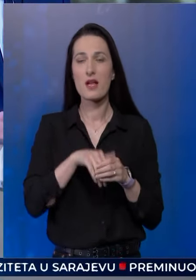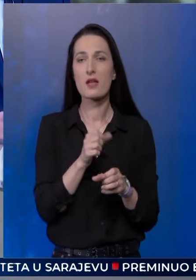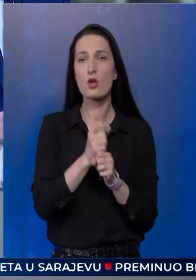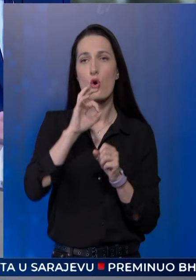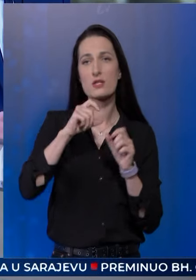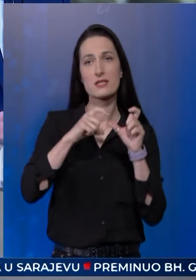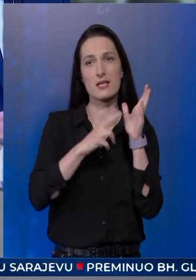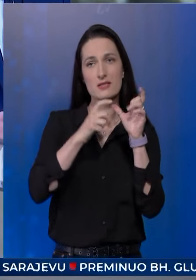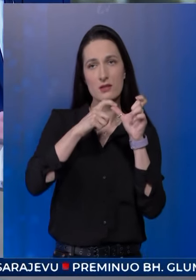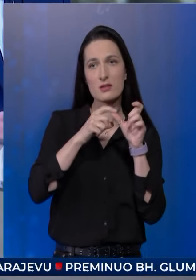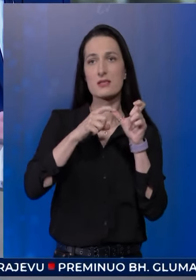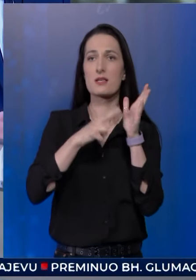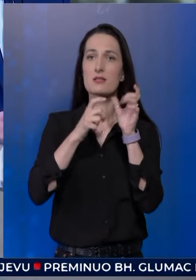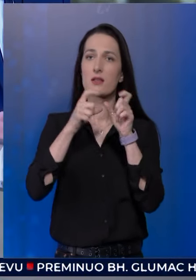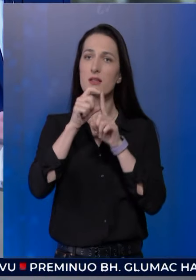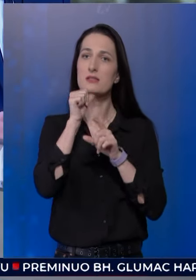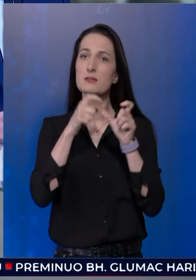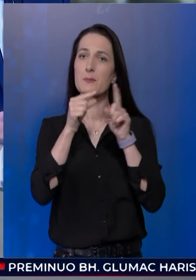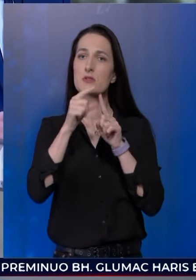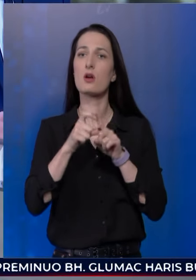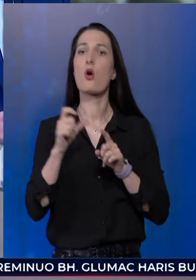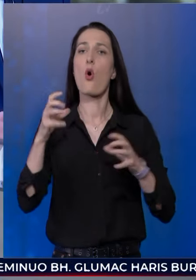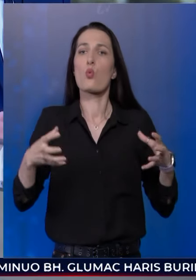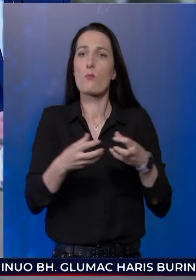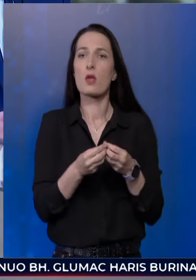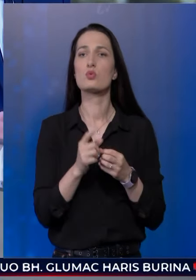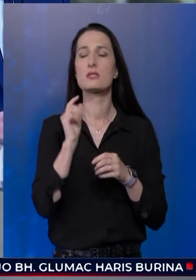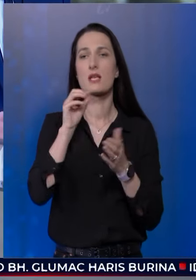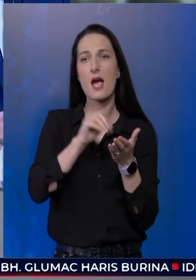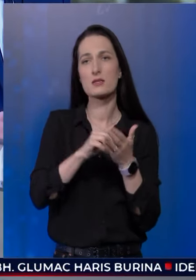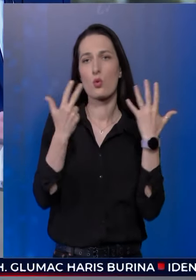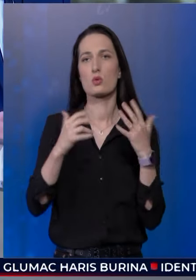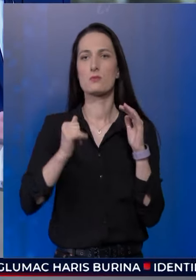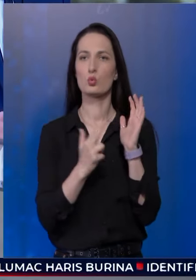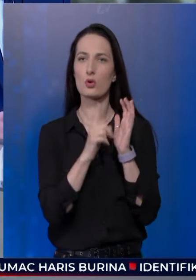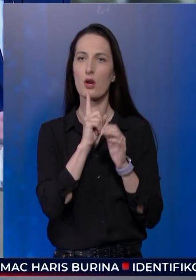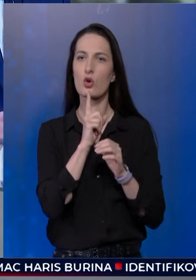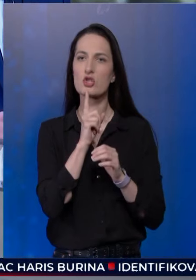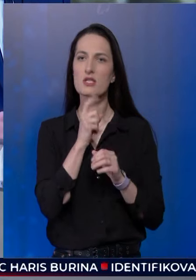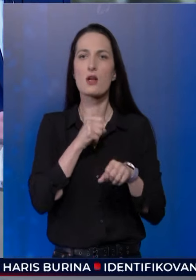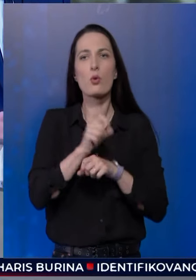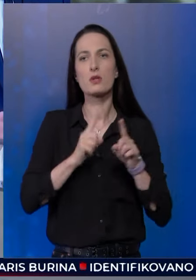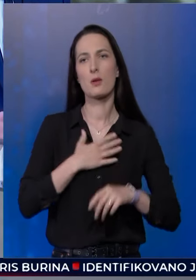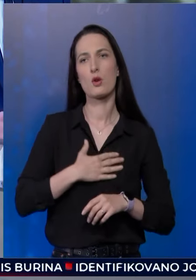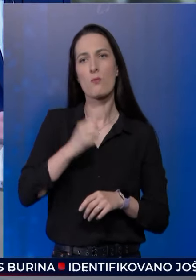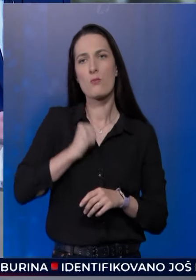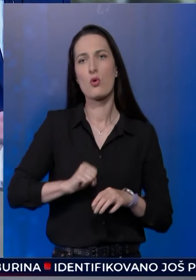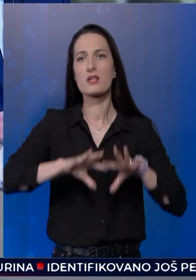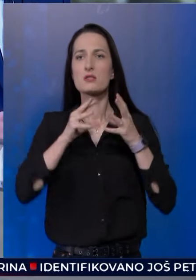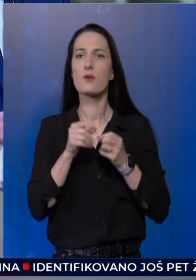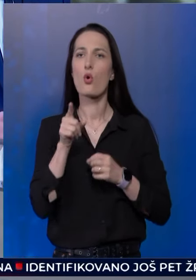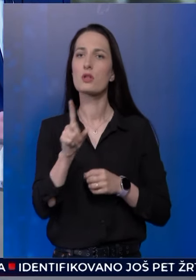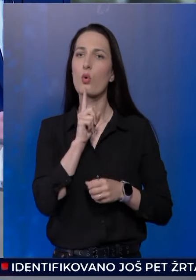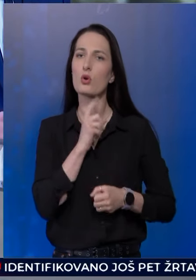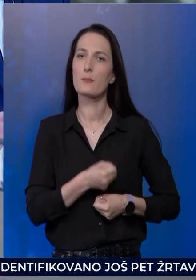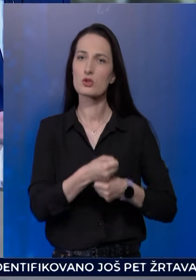se radi o SNS, SNSD i SPC okupljanju zakazanom za 8. juni, na koje će silom ili milom morati